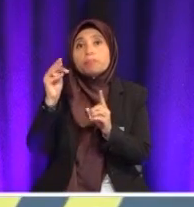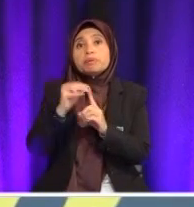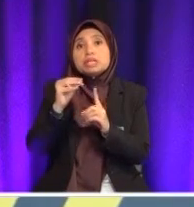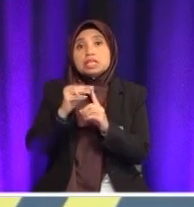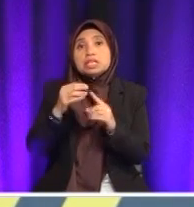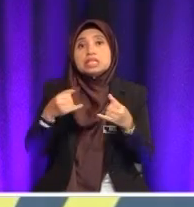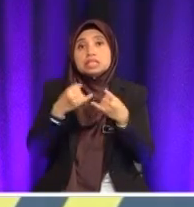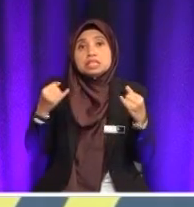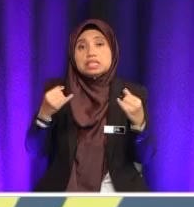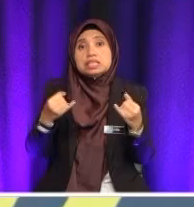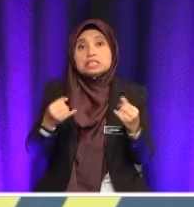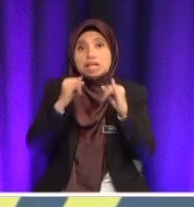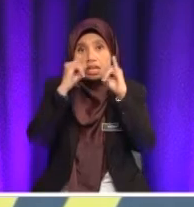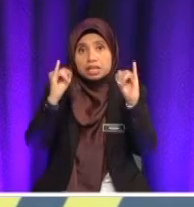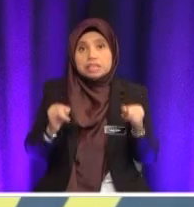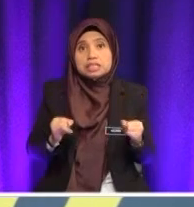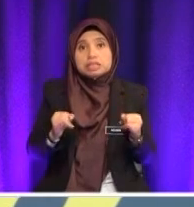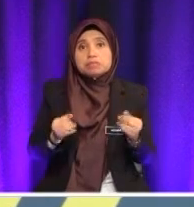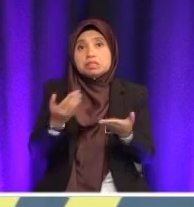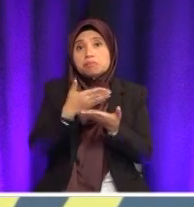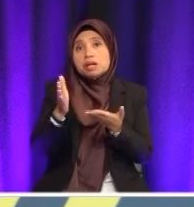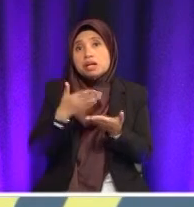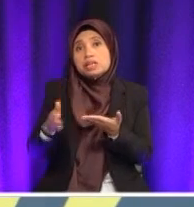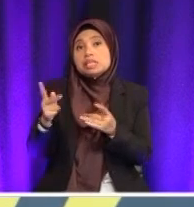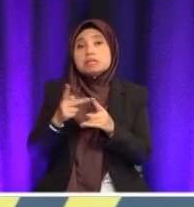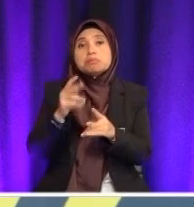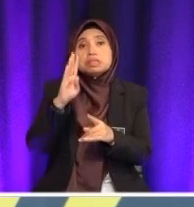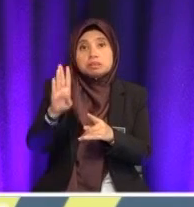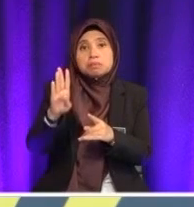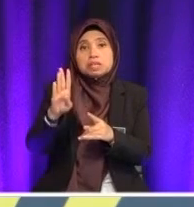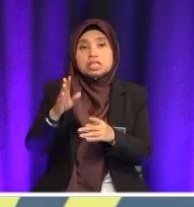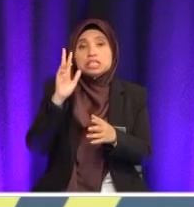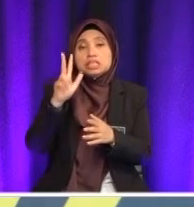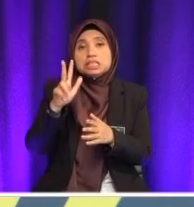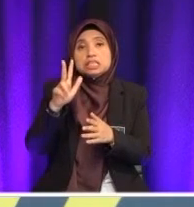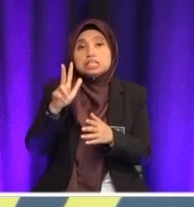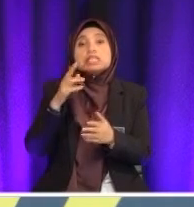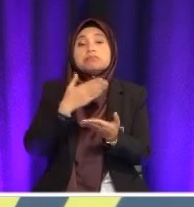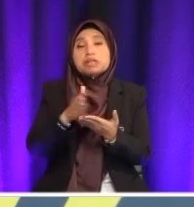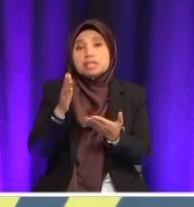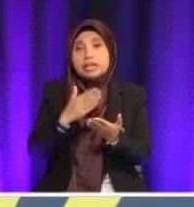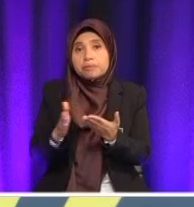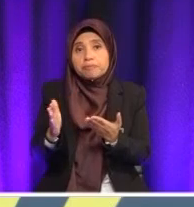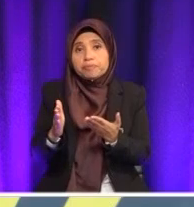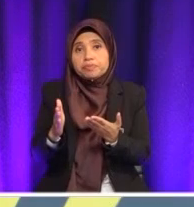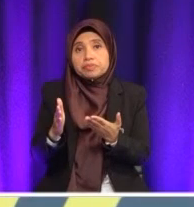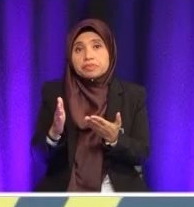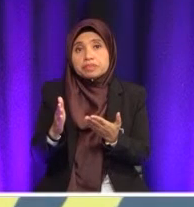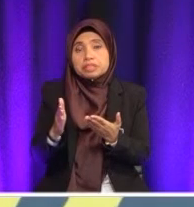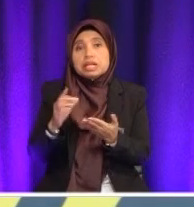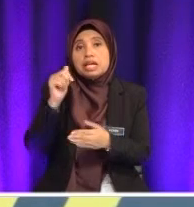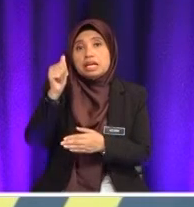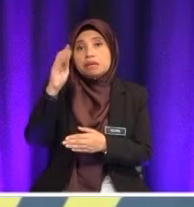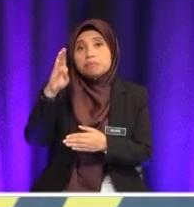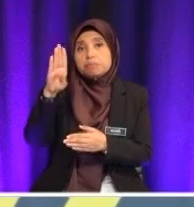jenis item ada yang dibagikan kepada 4 bagian eh tiga bagian minta maaf 3 bahagian itu bagian Ebi dan si